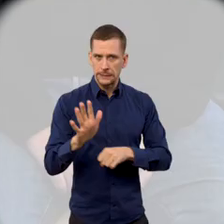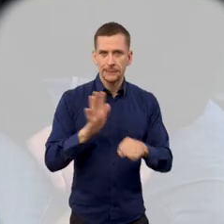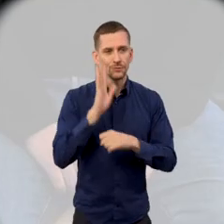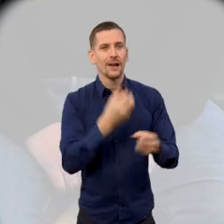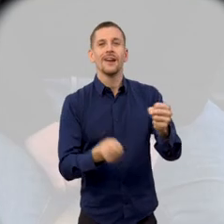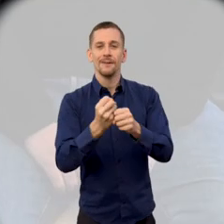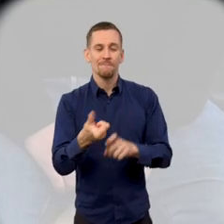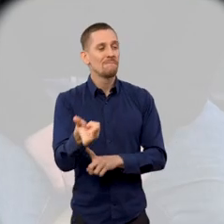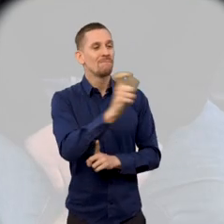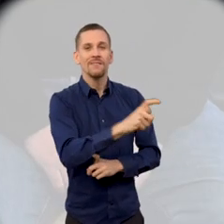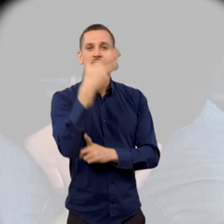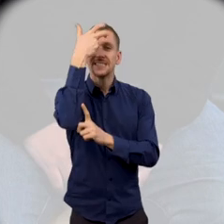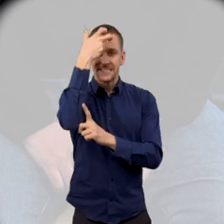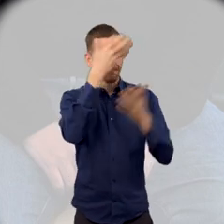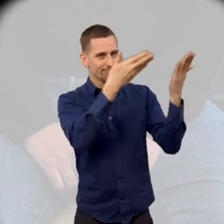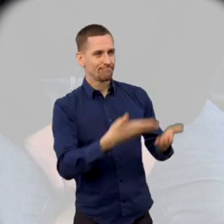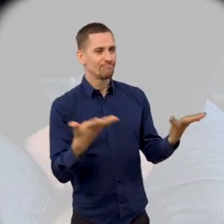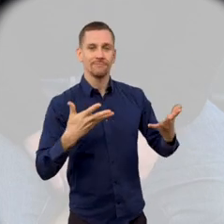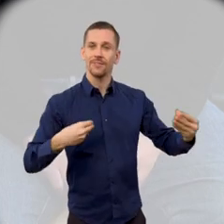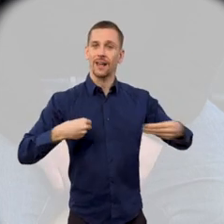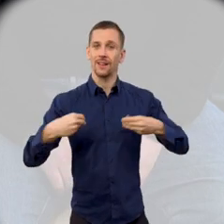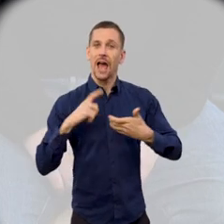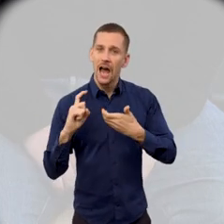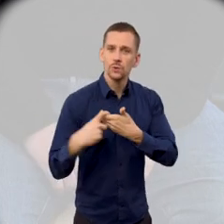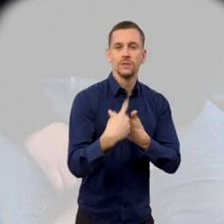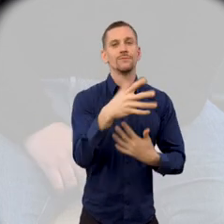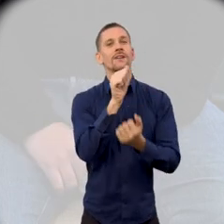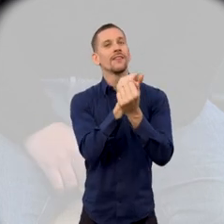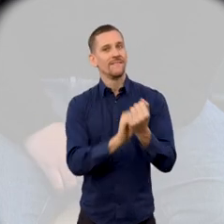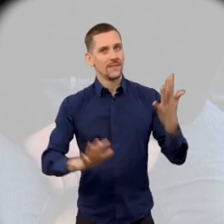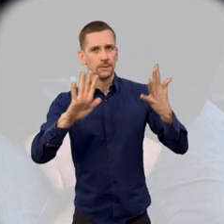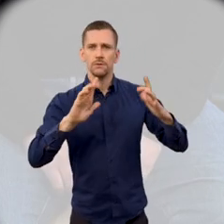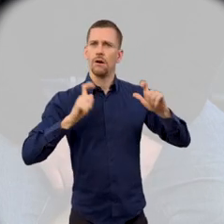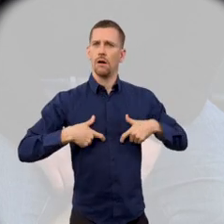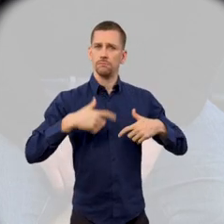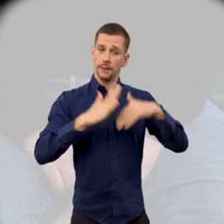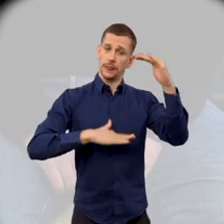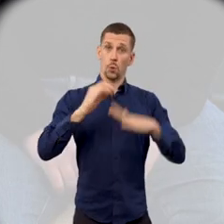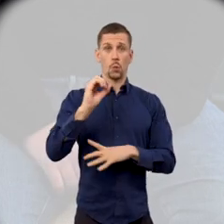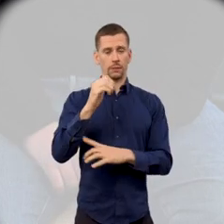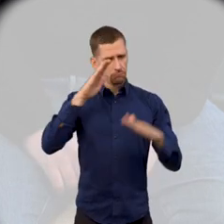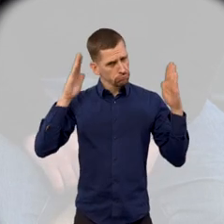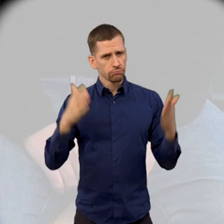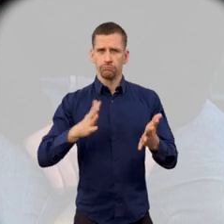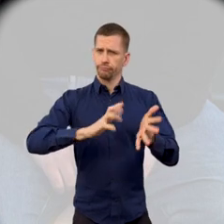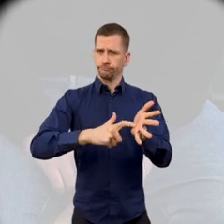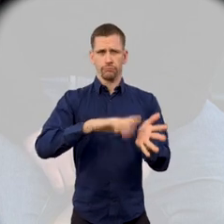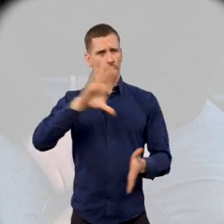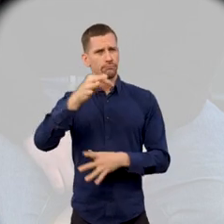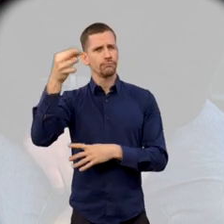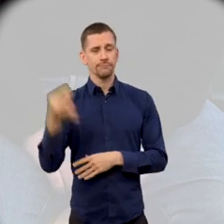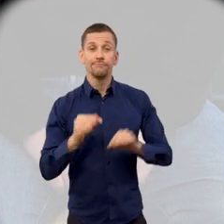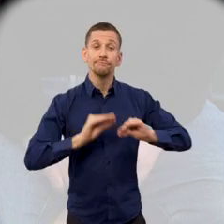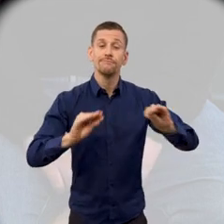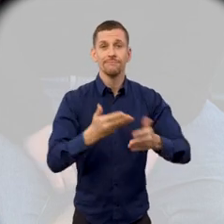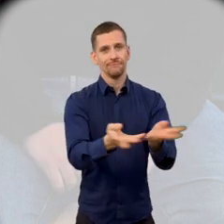Signe Formation, une école des métiers du numérique 100% LSF qui forme de jeunes sourds au métier de web designer. Signe Formation a été